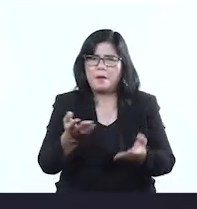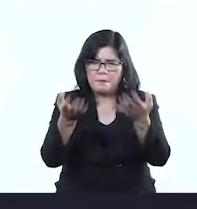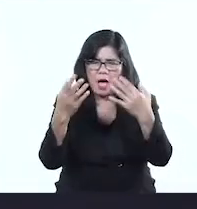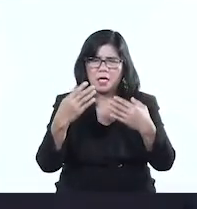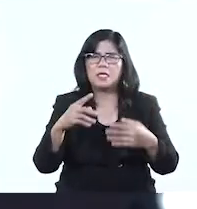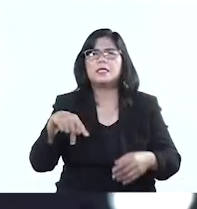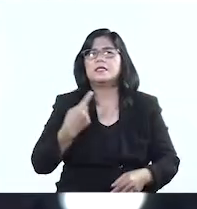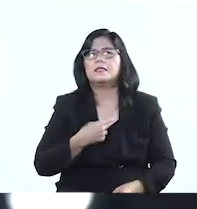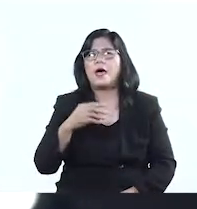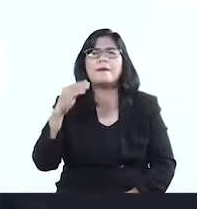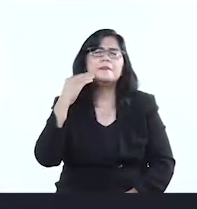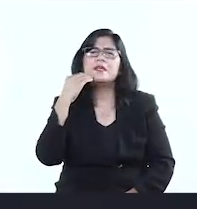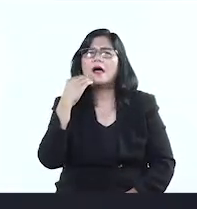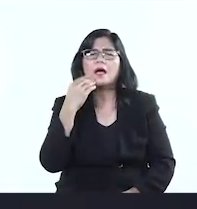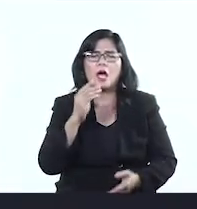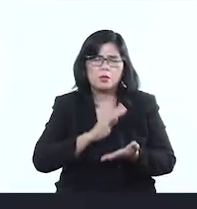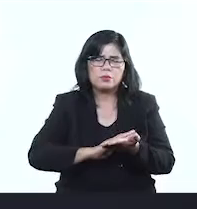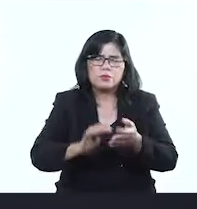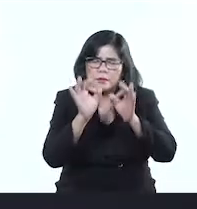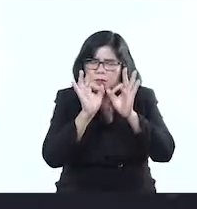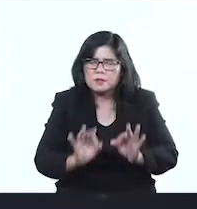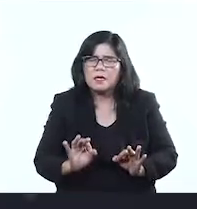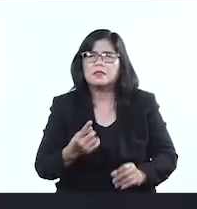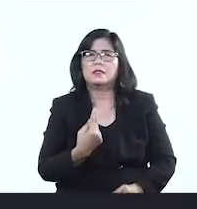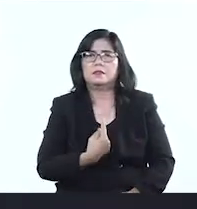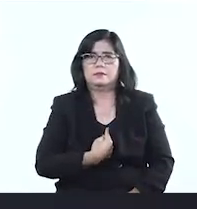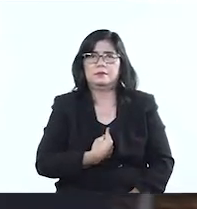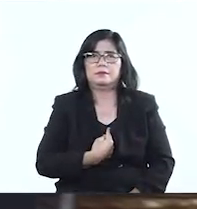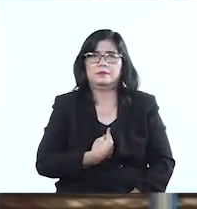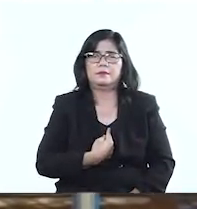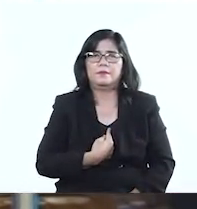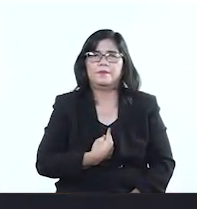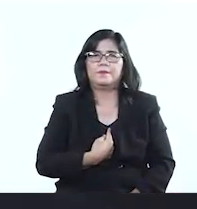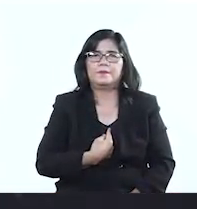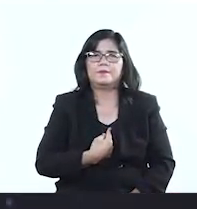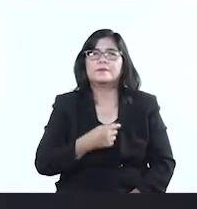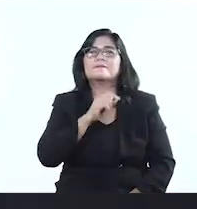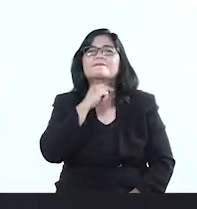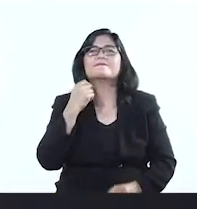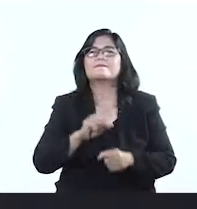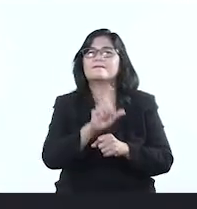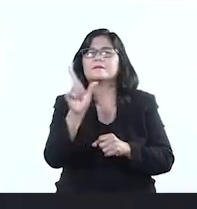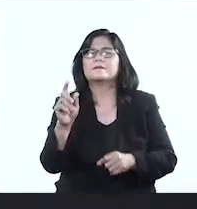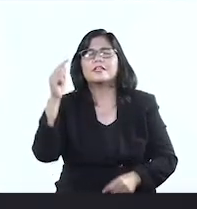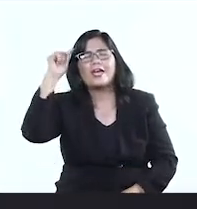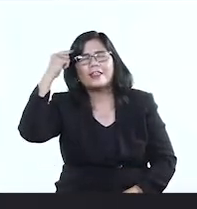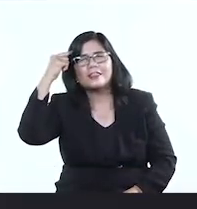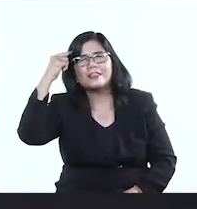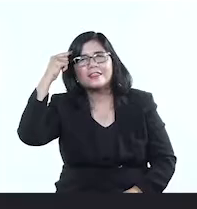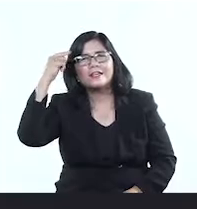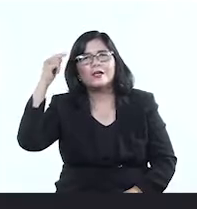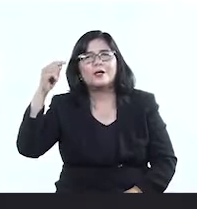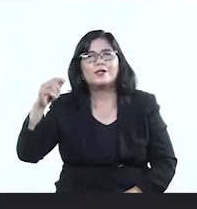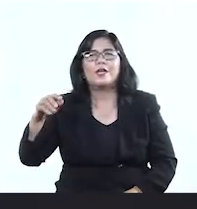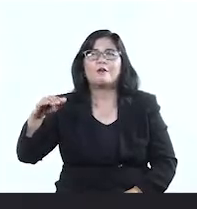menjaga kemurniannya diri kita Hai saya ingat waktu salah seorang senior saya Hai